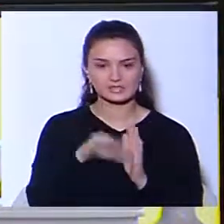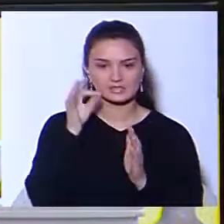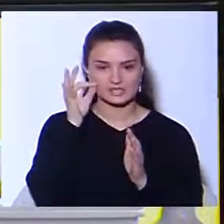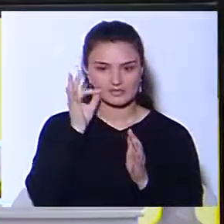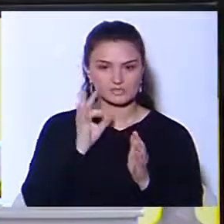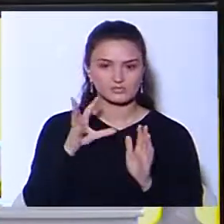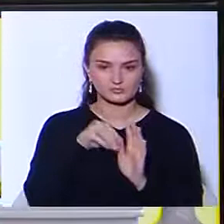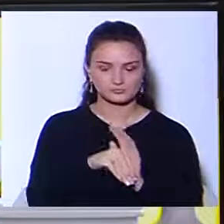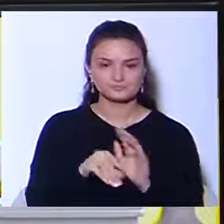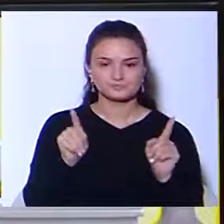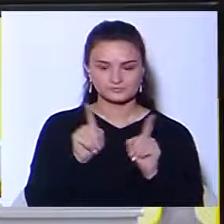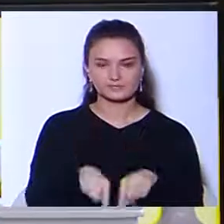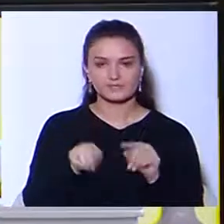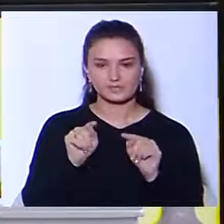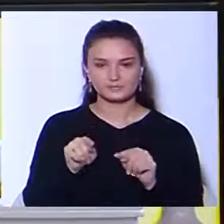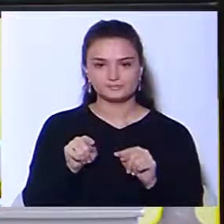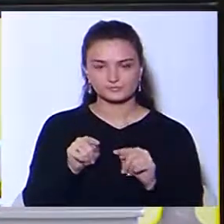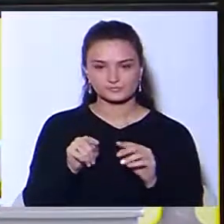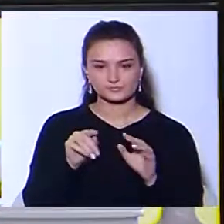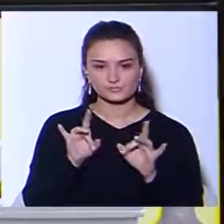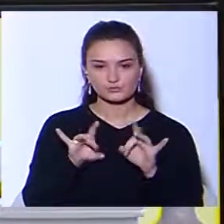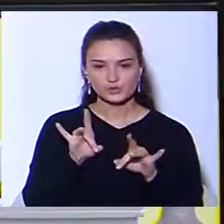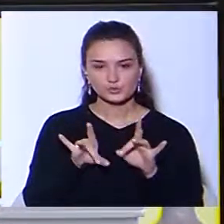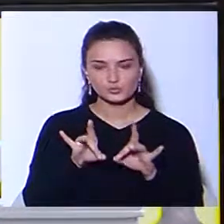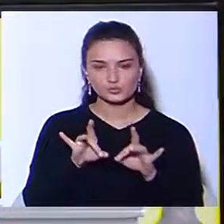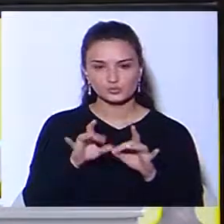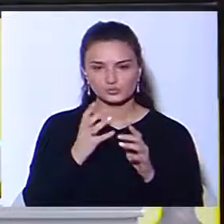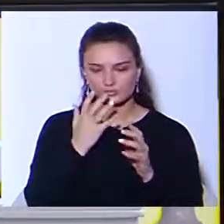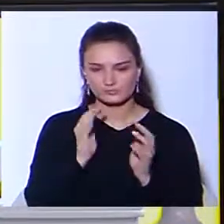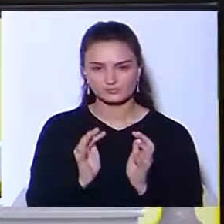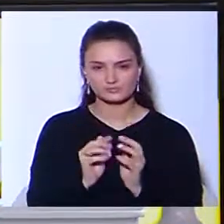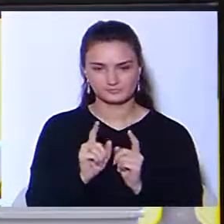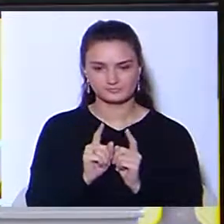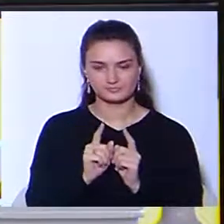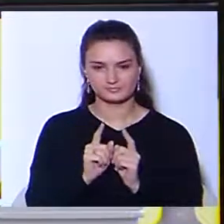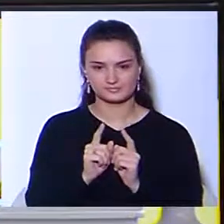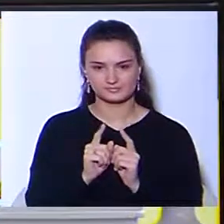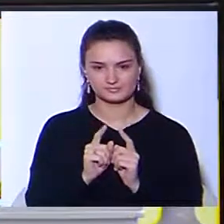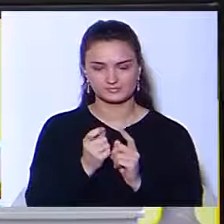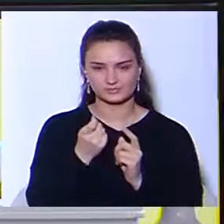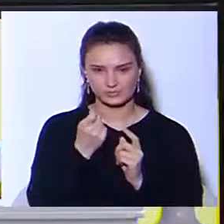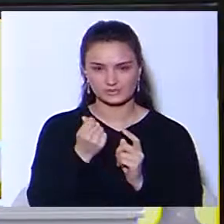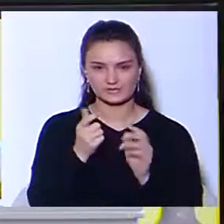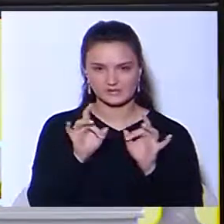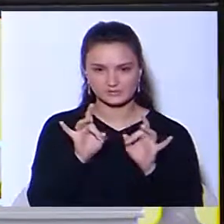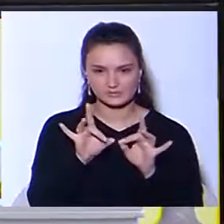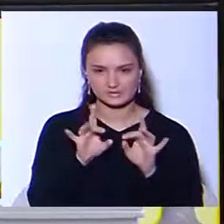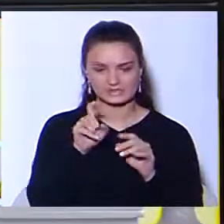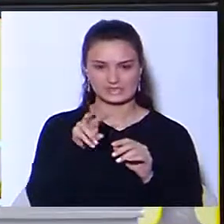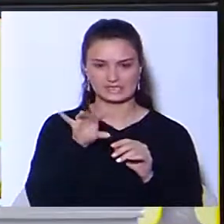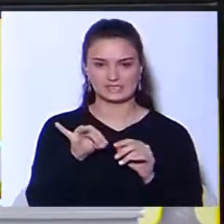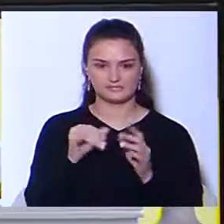დავატკბოთ და ასევე აი ასე ჩათუთხულ რეალურად თერმულად ოდნავ დამუშავებულ